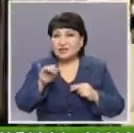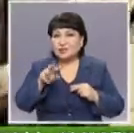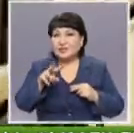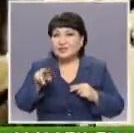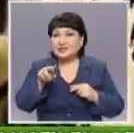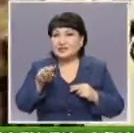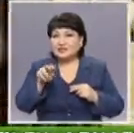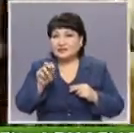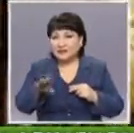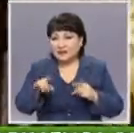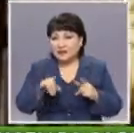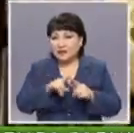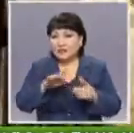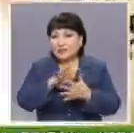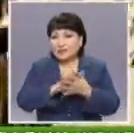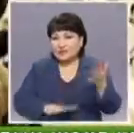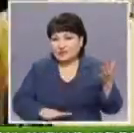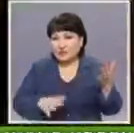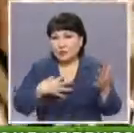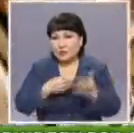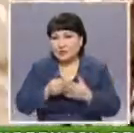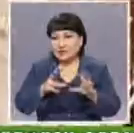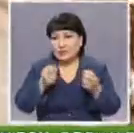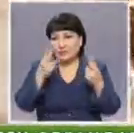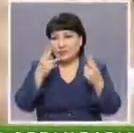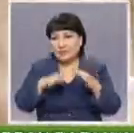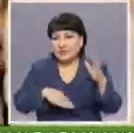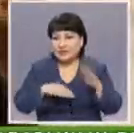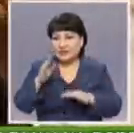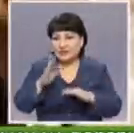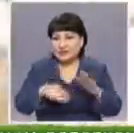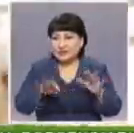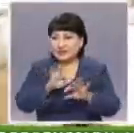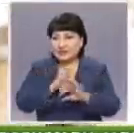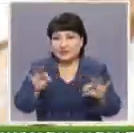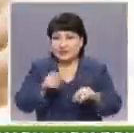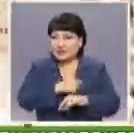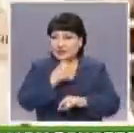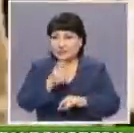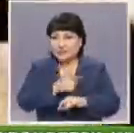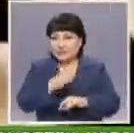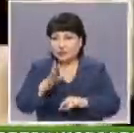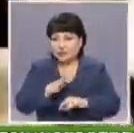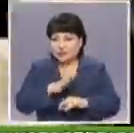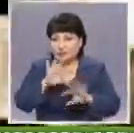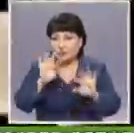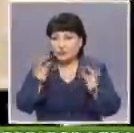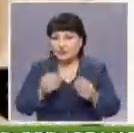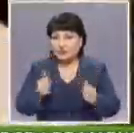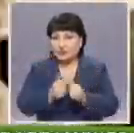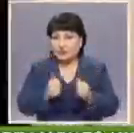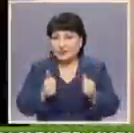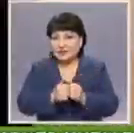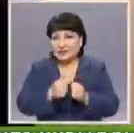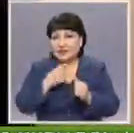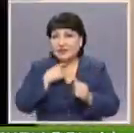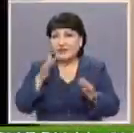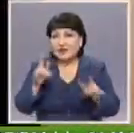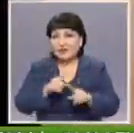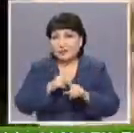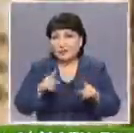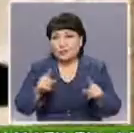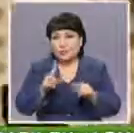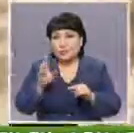жолын жалғастырған ол өз мамандығының қас шебері еді. Өнердегі әріптестері көмейіне бұлбұл ялаған әуезді